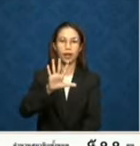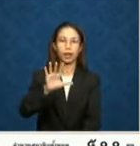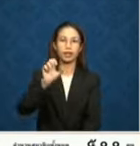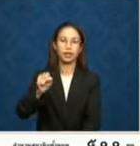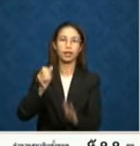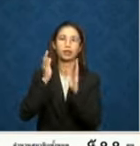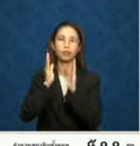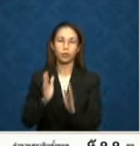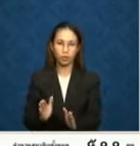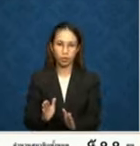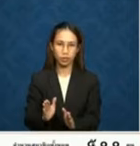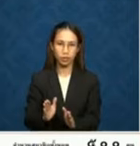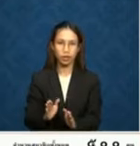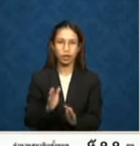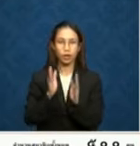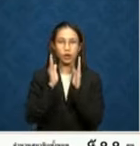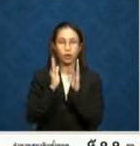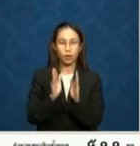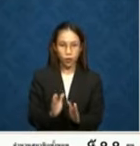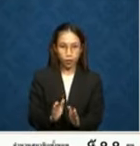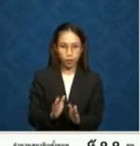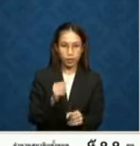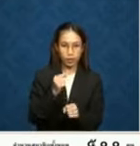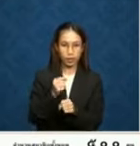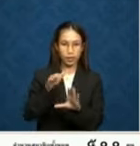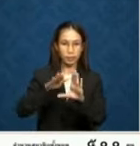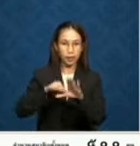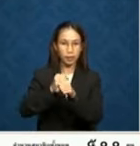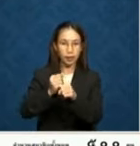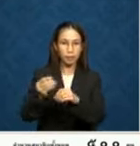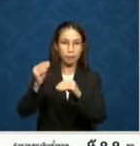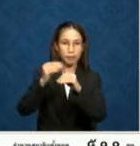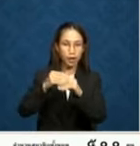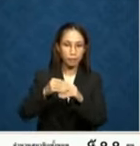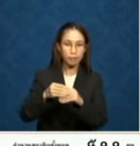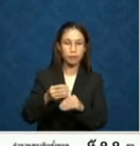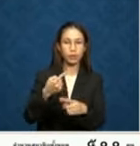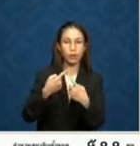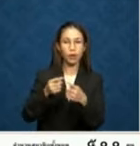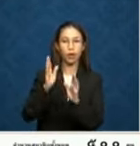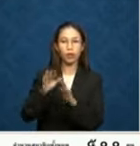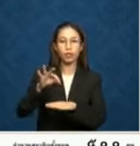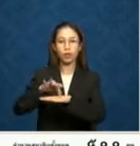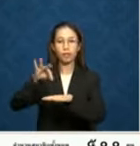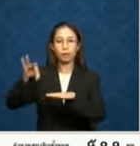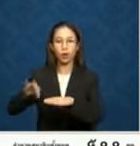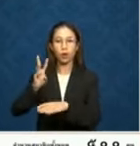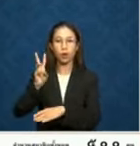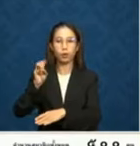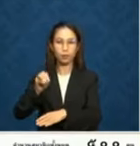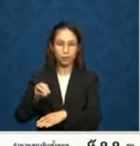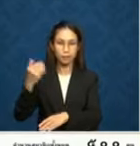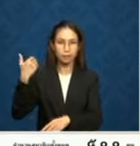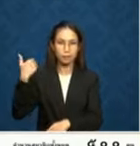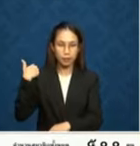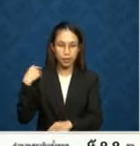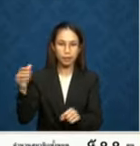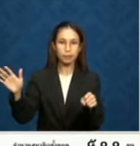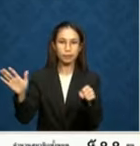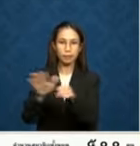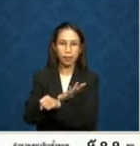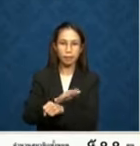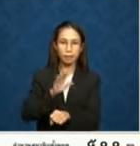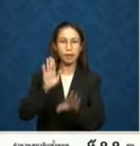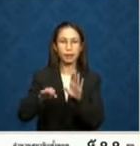แน่นอนครับีคนเข้าก็ตองมคนออกมีคนที่เกษียรจากการทำงานที่หลงอายุ